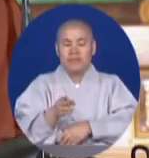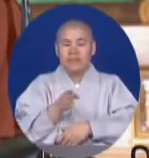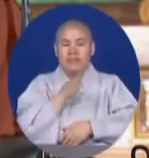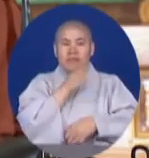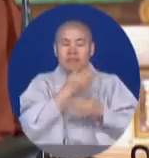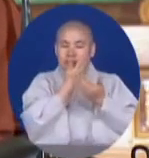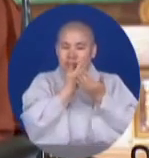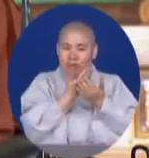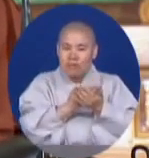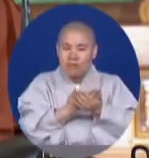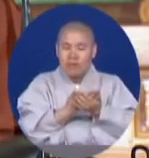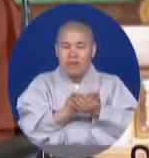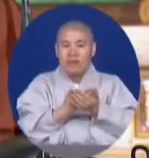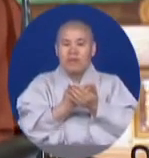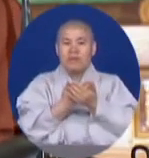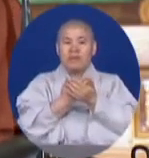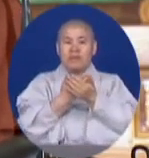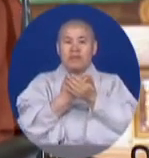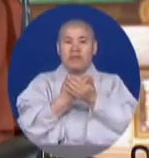중요한 말씀입니다.